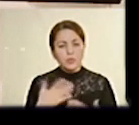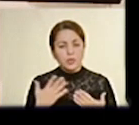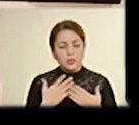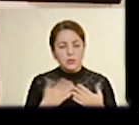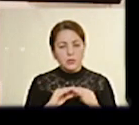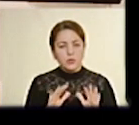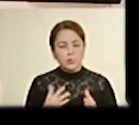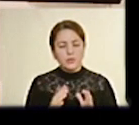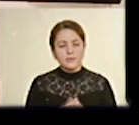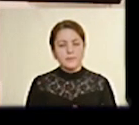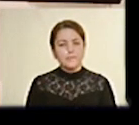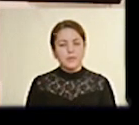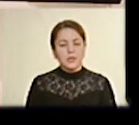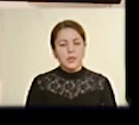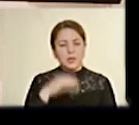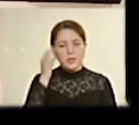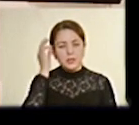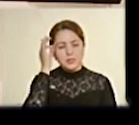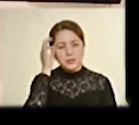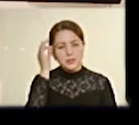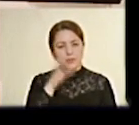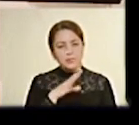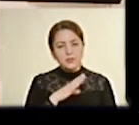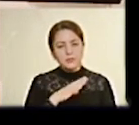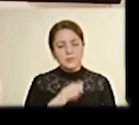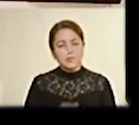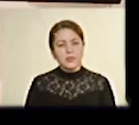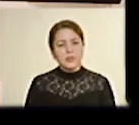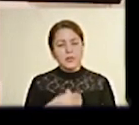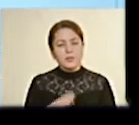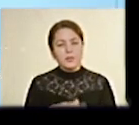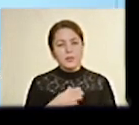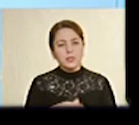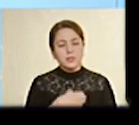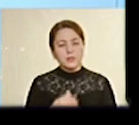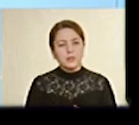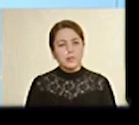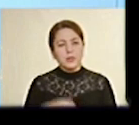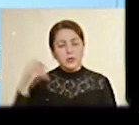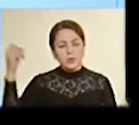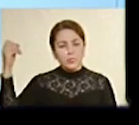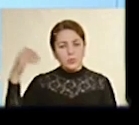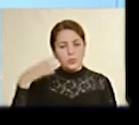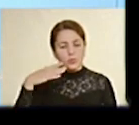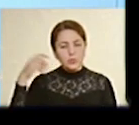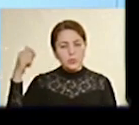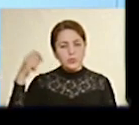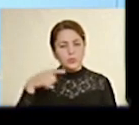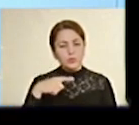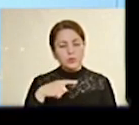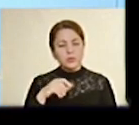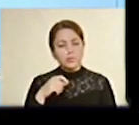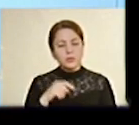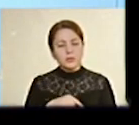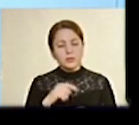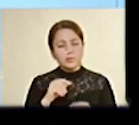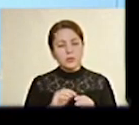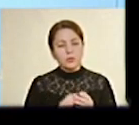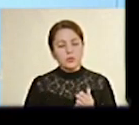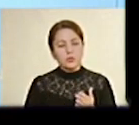jarayon? Yodingizga tushdimi? Barakalla. Quyosh nuri ta'sirida